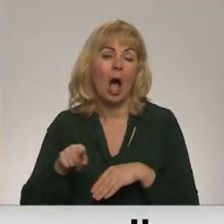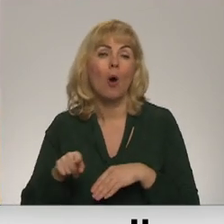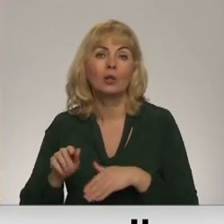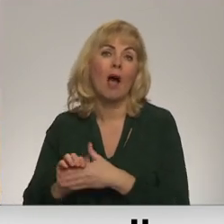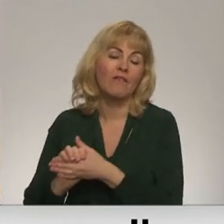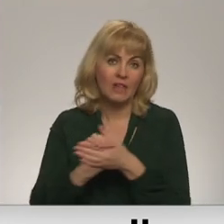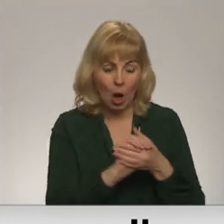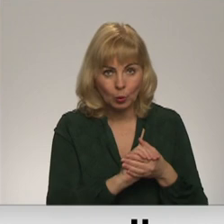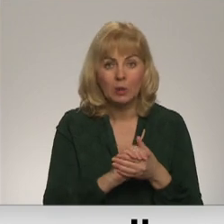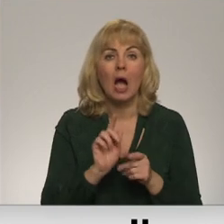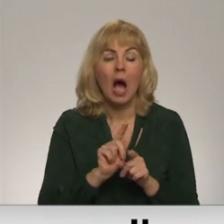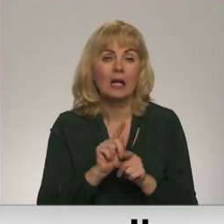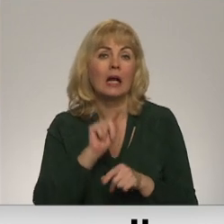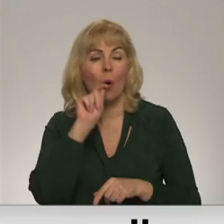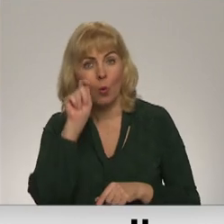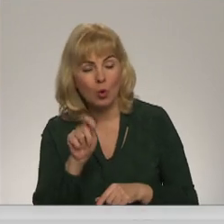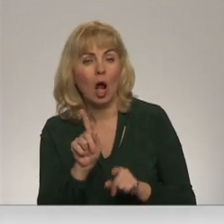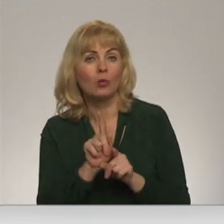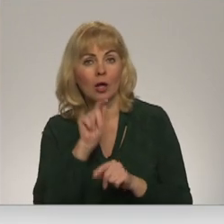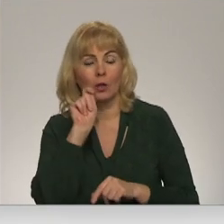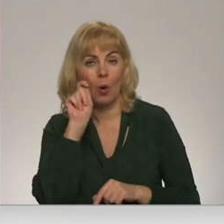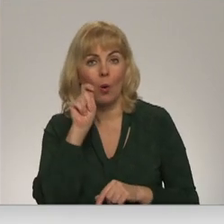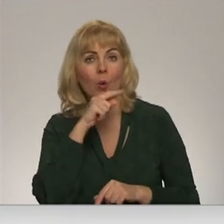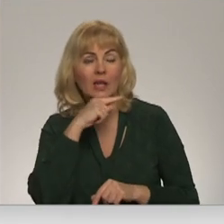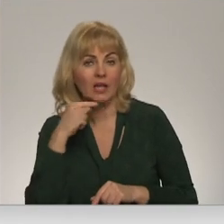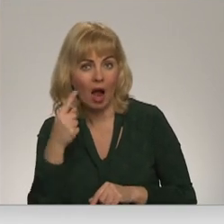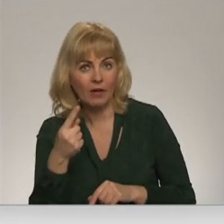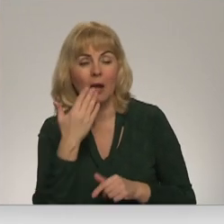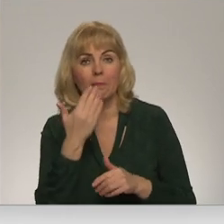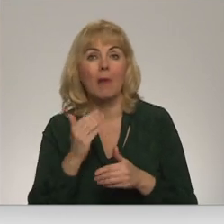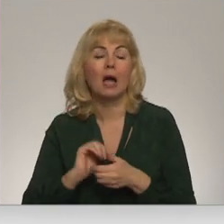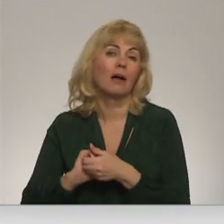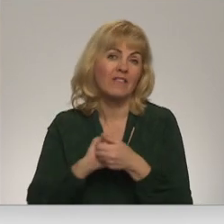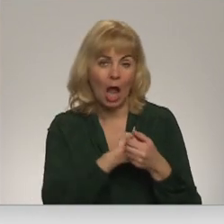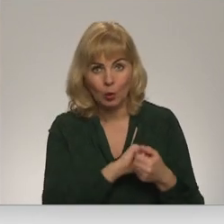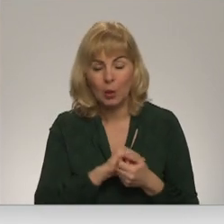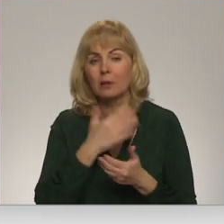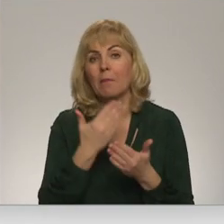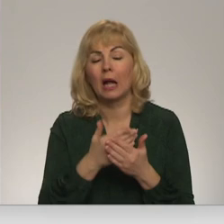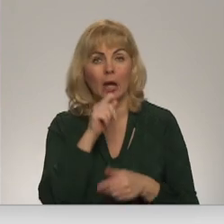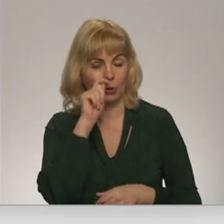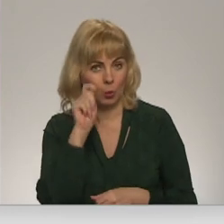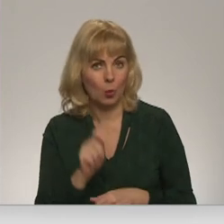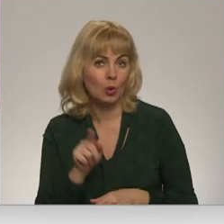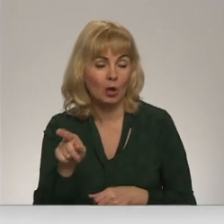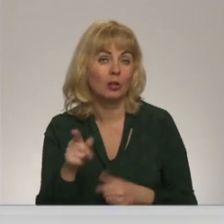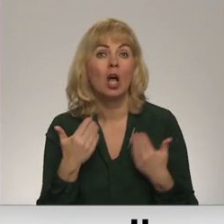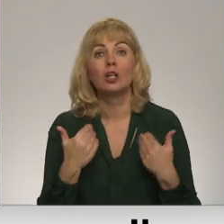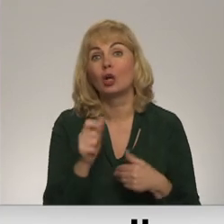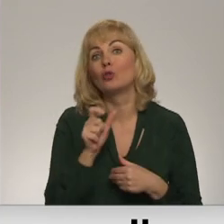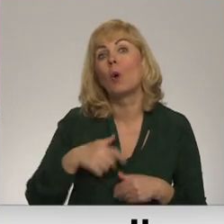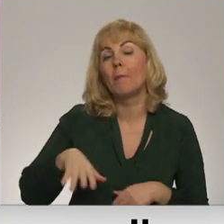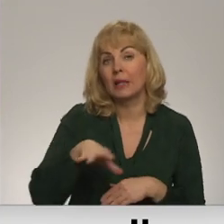tā ukraiņi. Īstais piemērs vienotie tauti parādīja mums Ukrainā. Viņi šobrīd